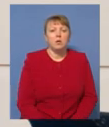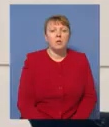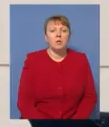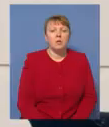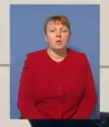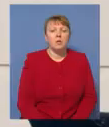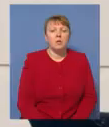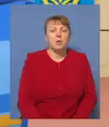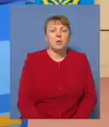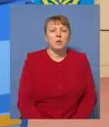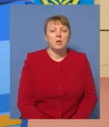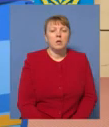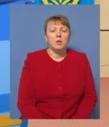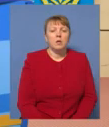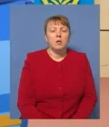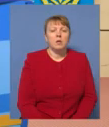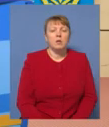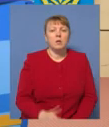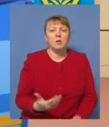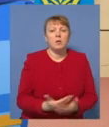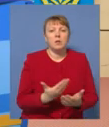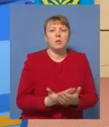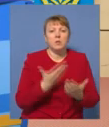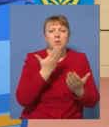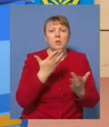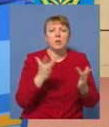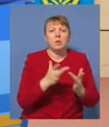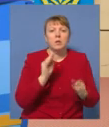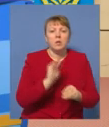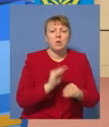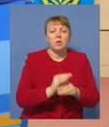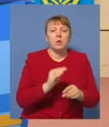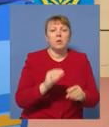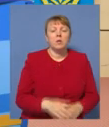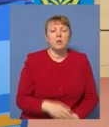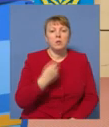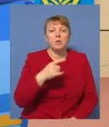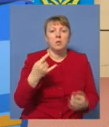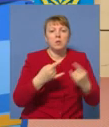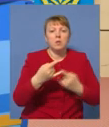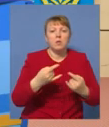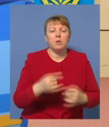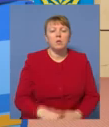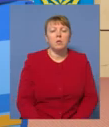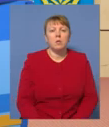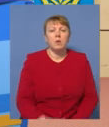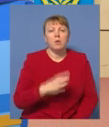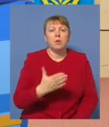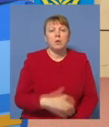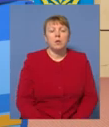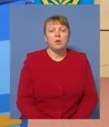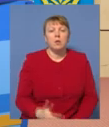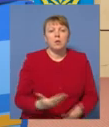Еще у нас, как мы читаем информацию, каждый день поступает она и по телевизору, и другим средствам массовой информации, опять-таки